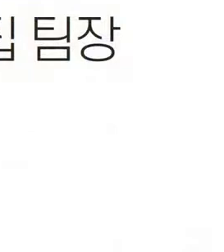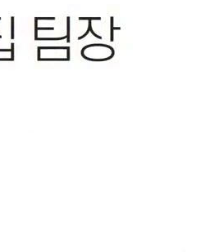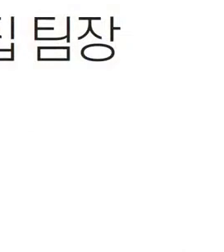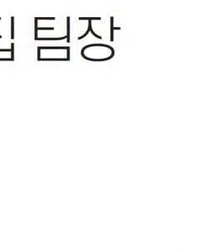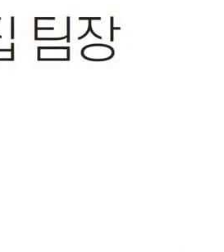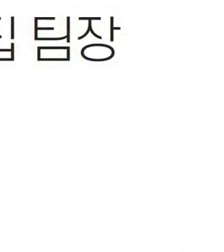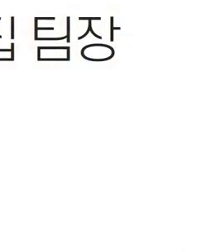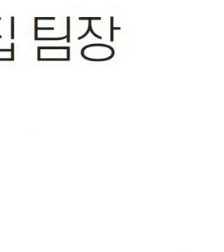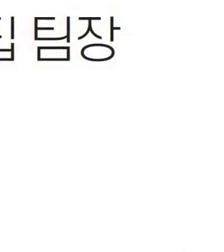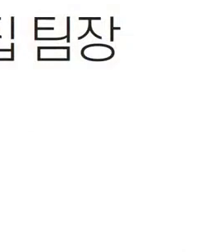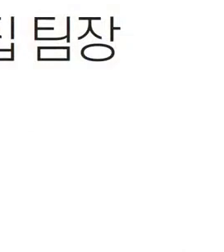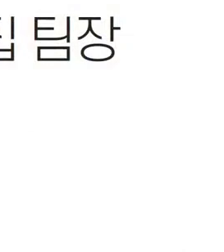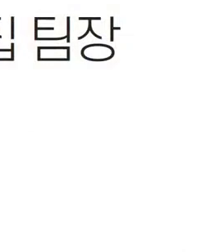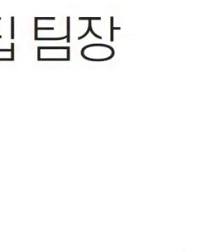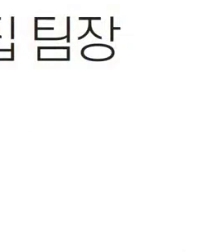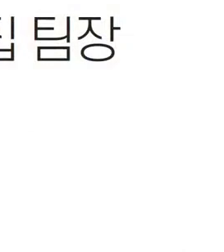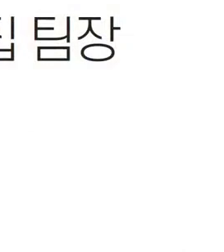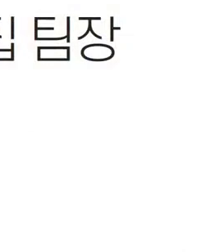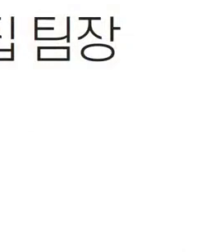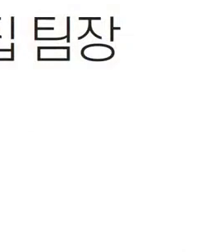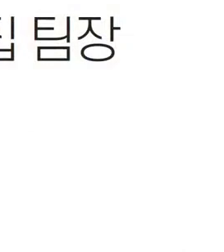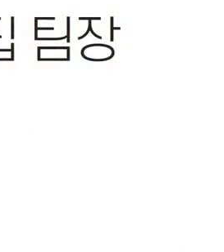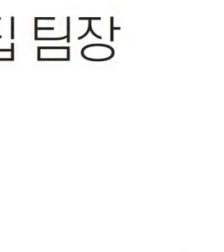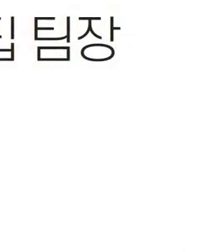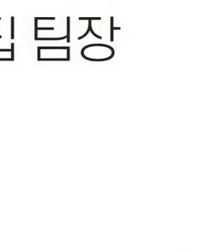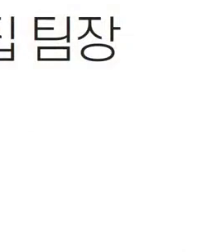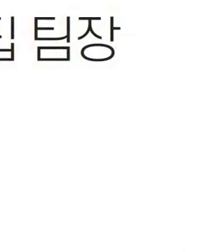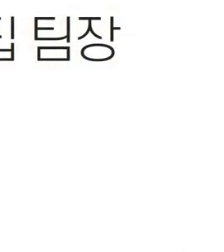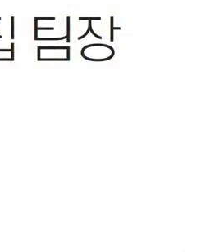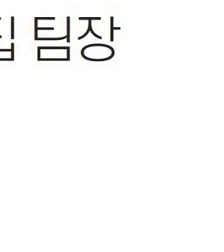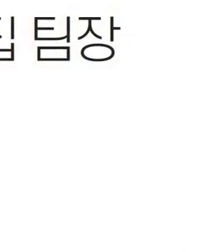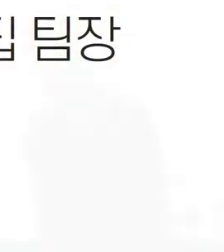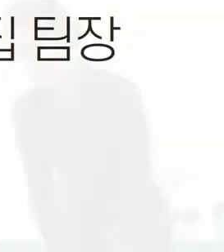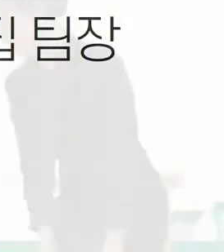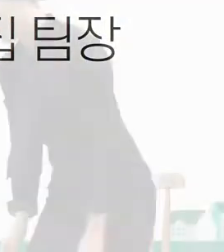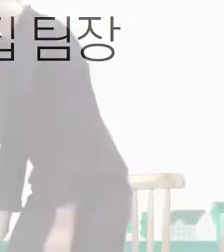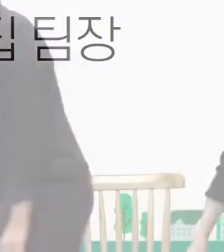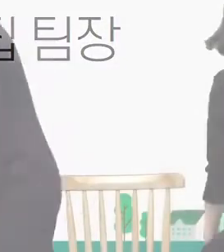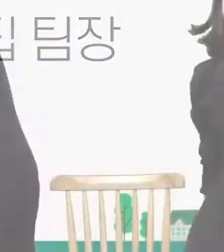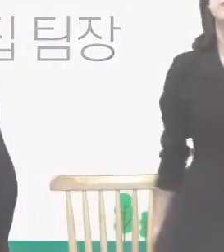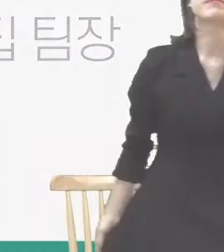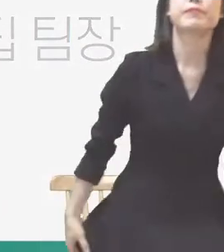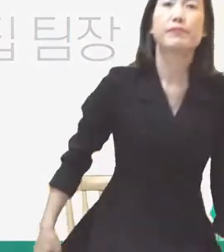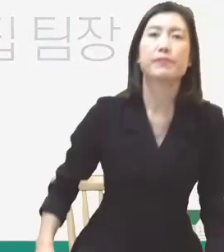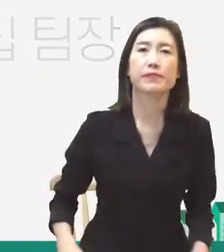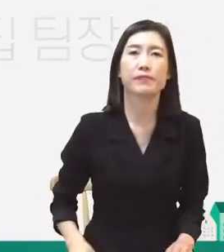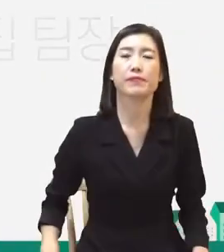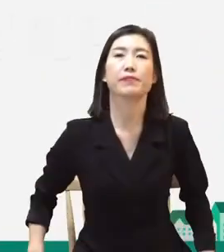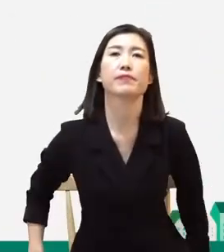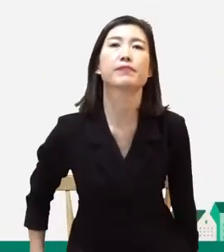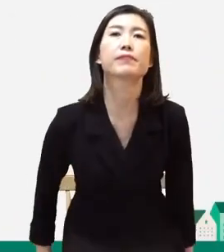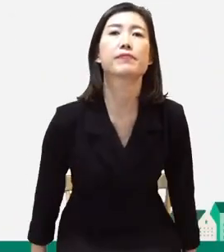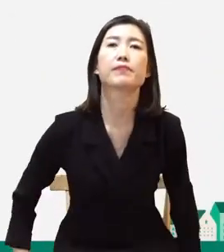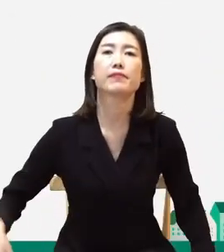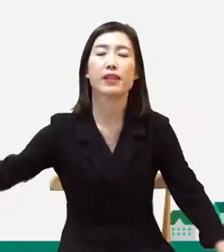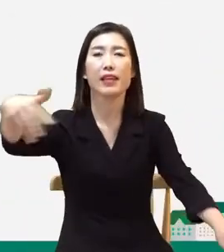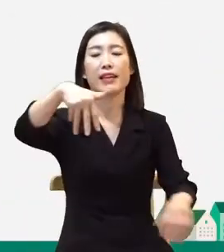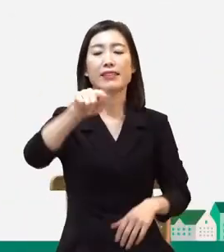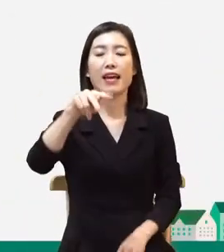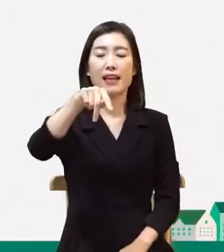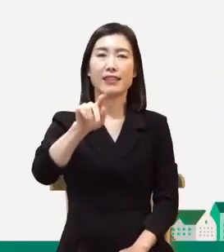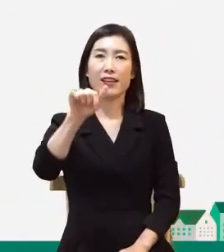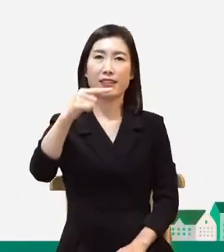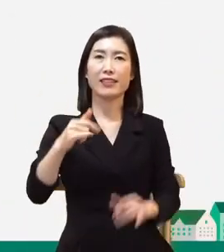잘 들립니다. 네, 안녕하십니까. 그럼 발표 부탁드립니다. 네, 안녕하세요. 태화 샘솟눈집 주거지원부에서 근무하는